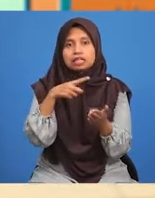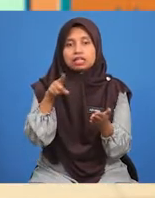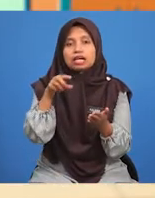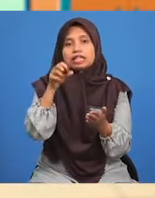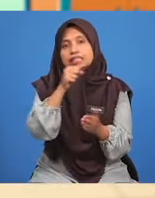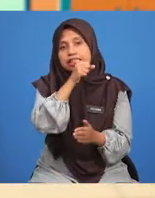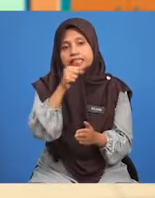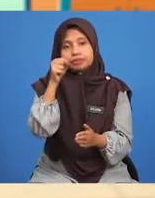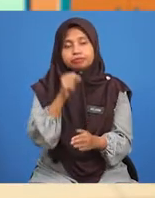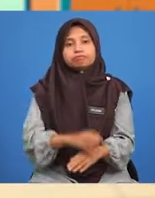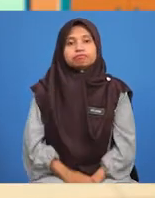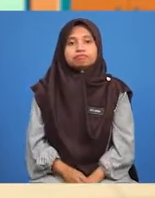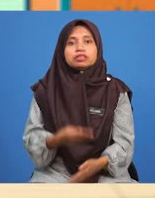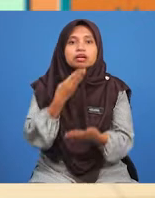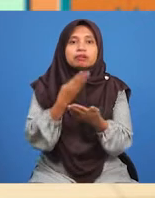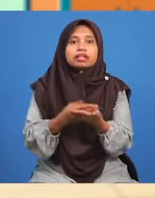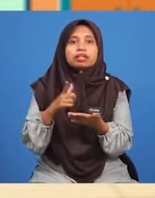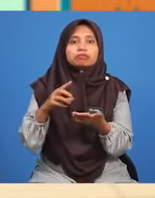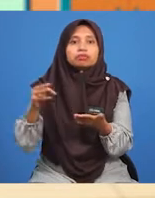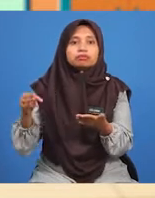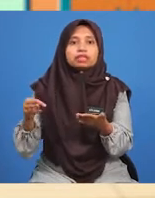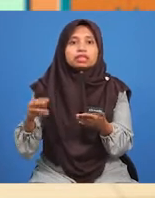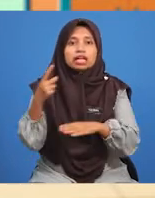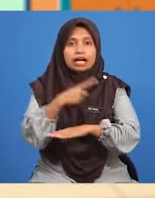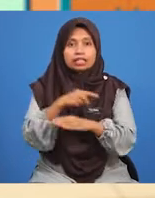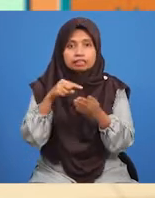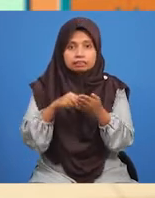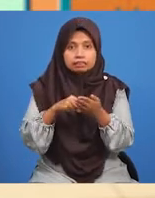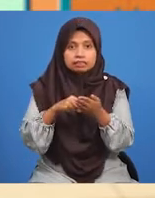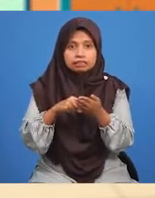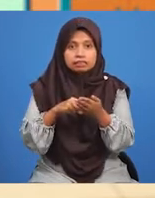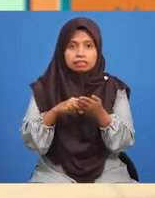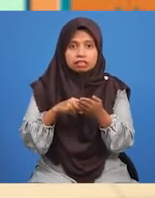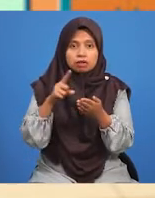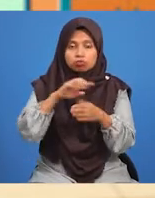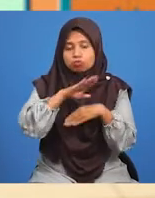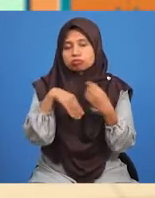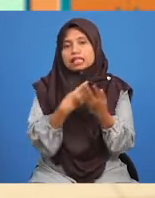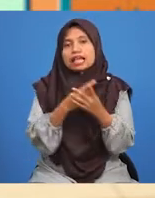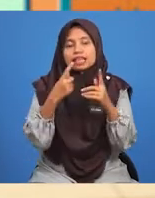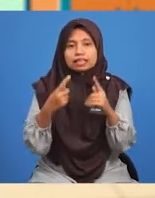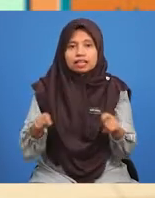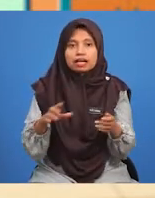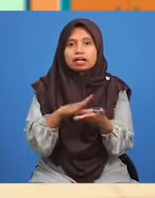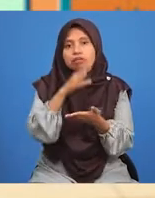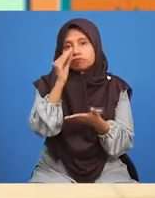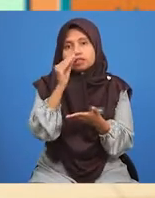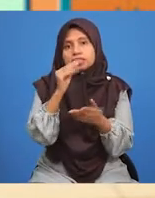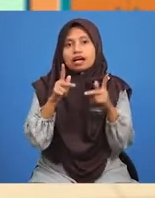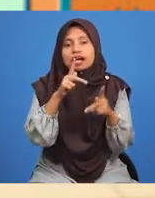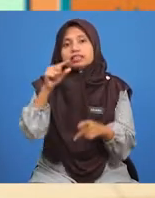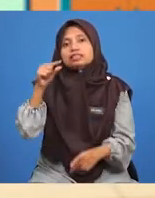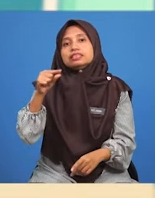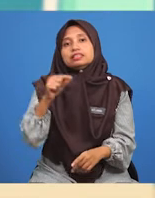Baiklah, murid-murid. Hari ini, kamu semua telah mempelajari tajuk